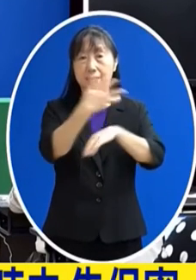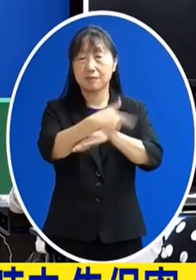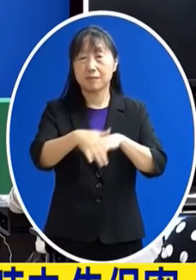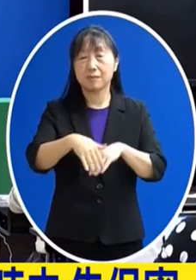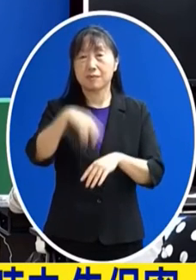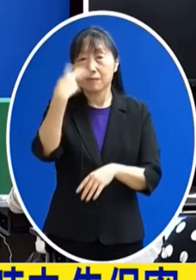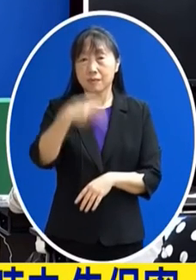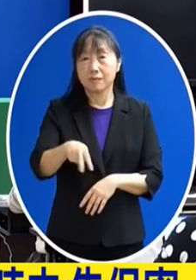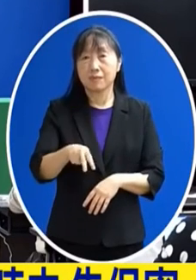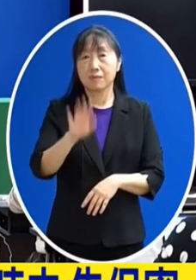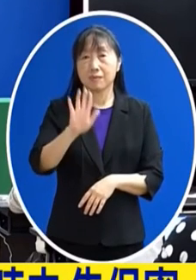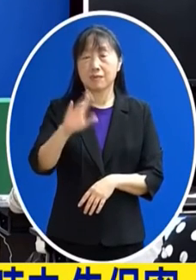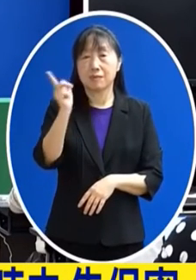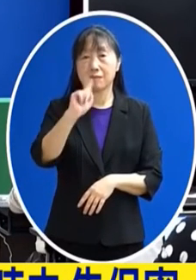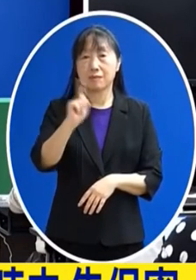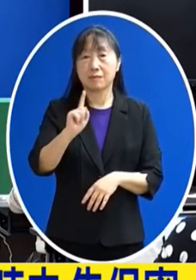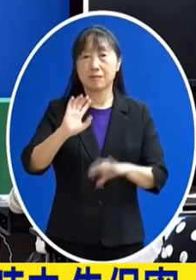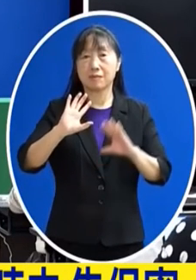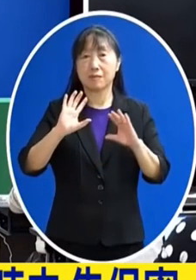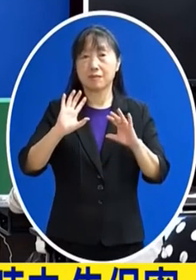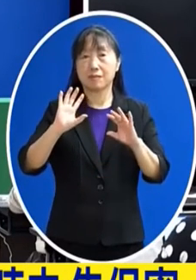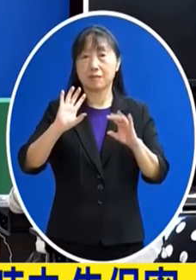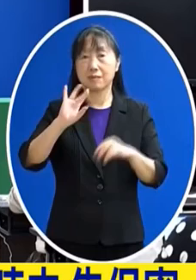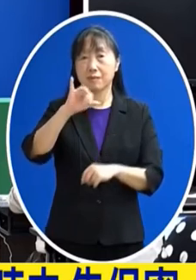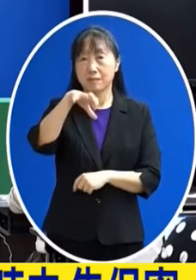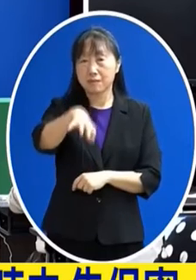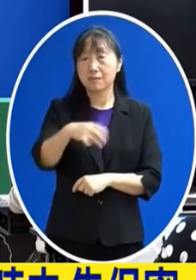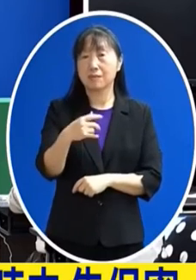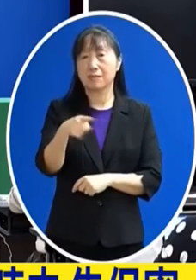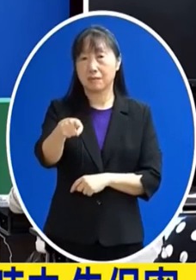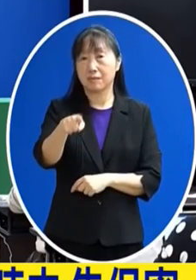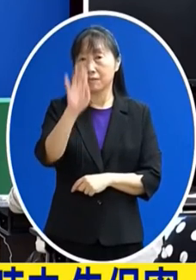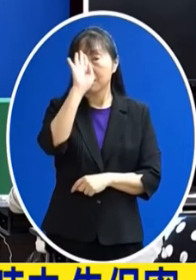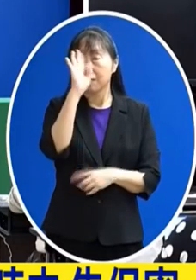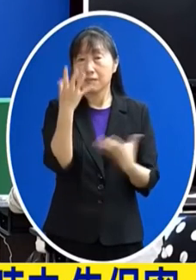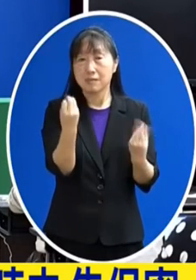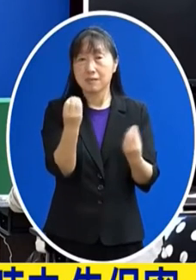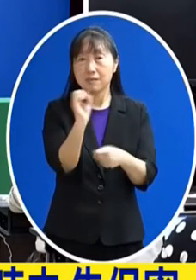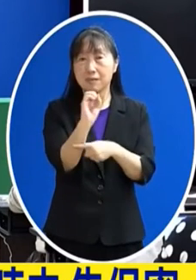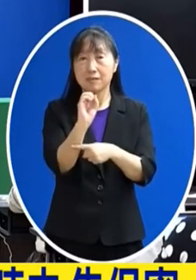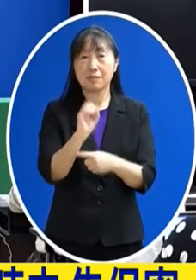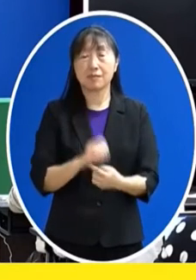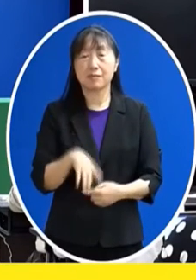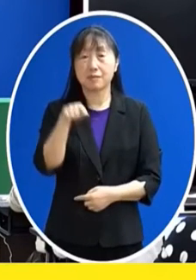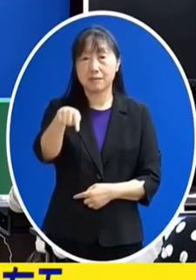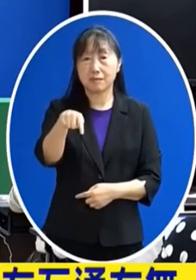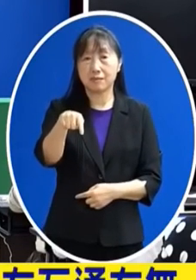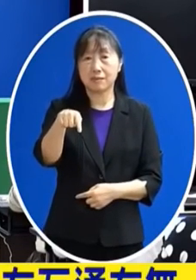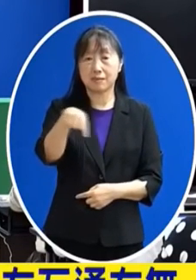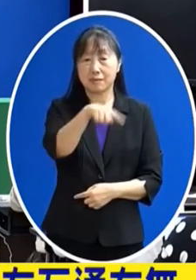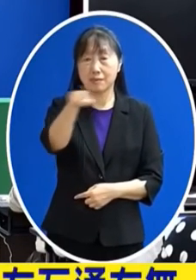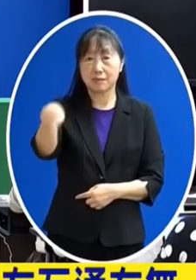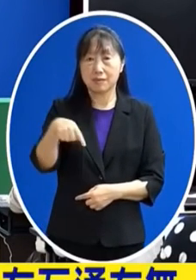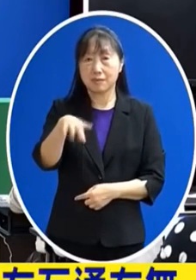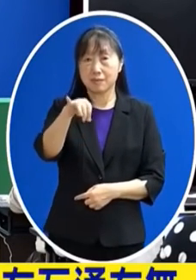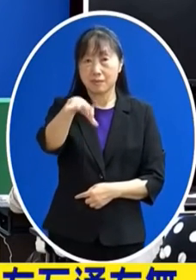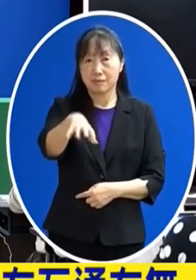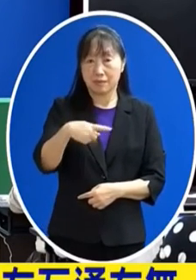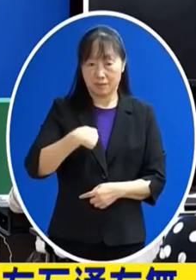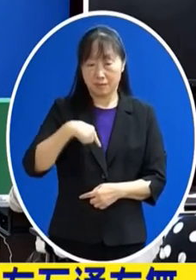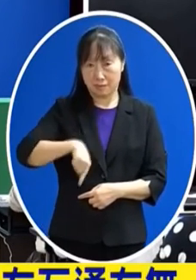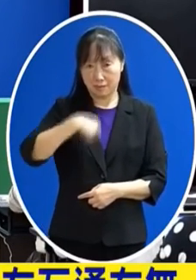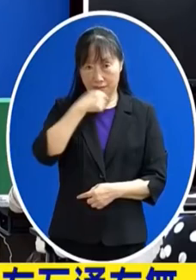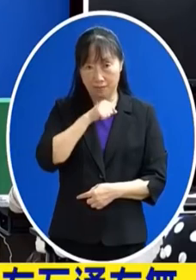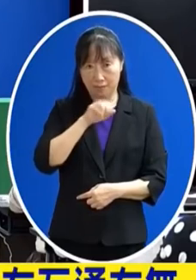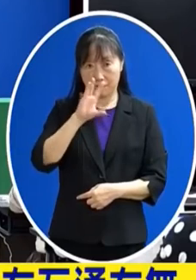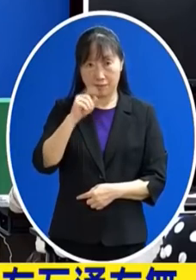在还有哪些地区？现在世界上有哪些地区目前没有疫情？那这些地区，我们台湾现在